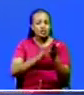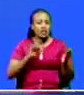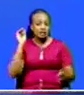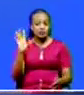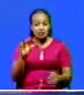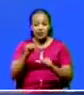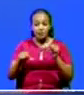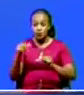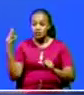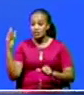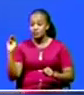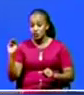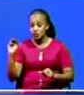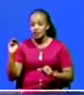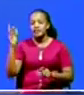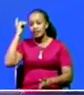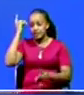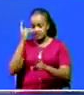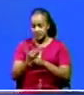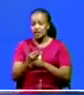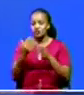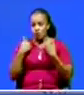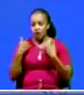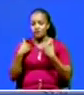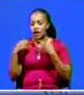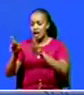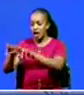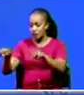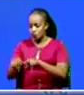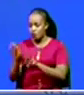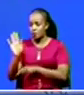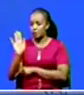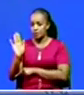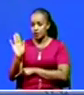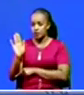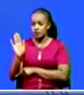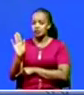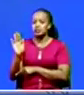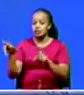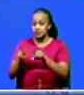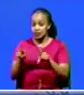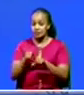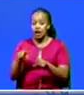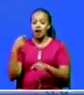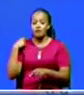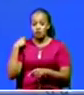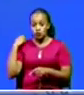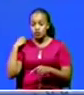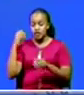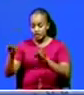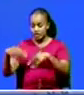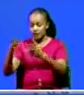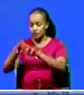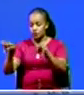John walishauriwa kumfanyia chumba cha wagonjwa mahututi nyumbani. Msamaria mwema akawapa chumba kwenye jumba hili bure.